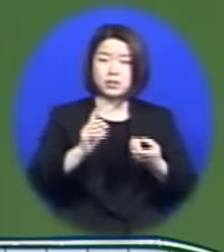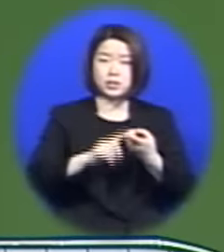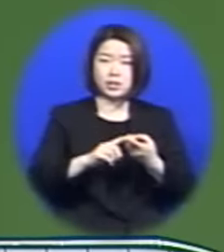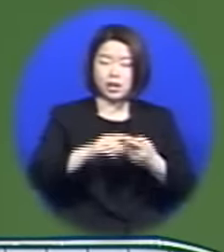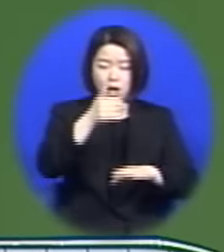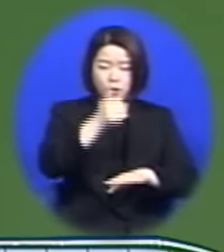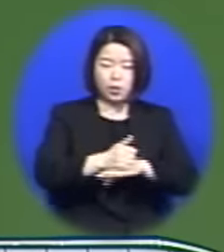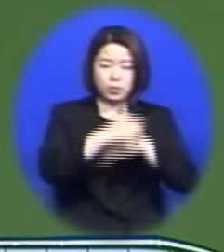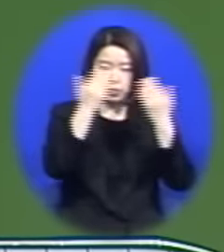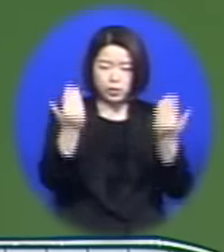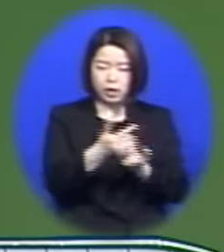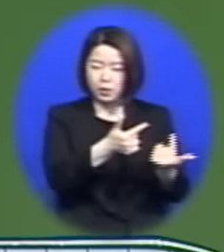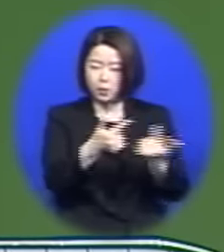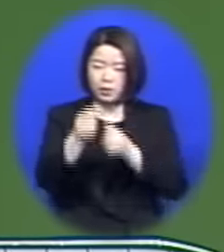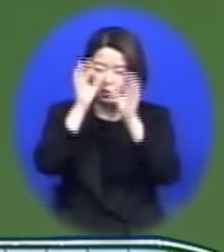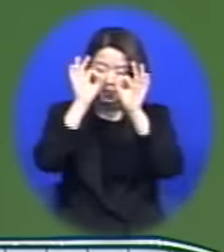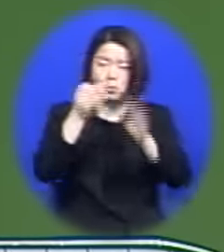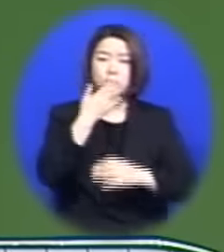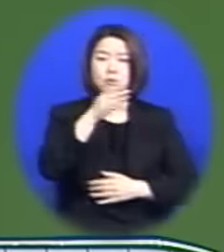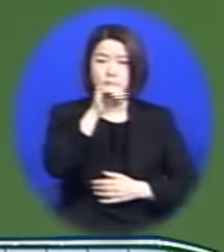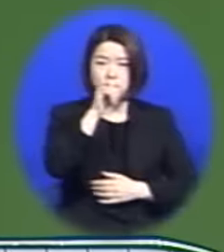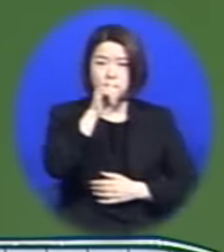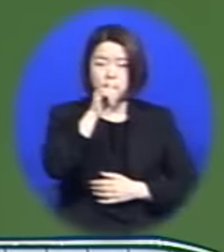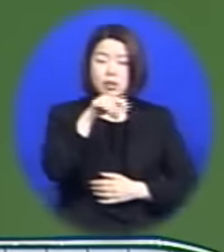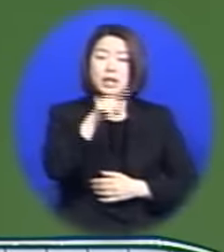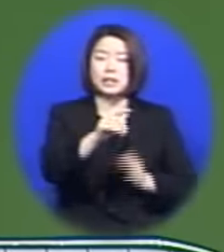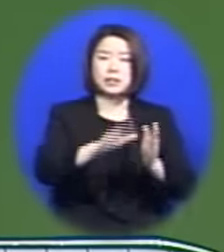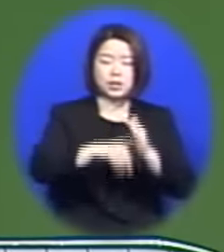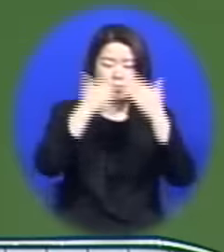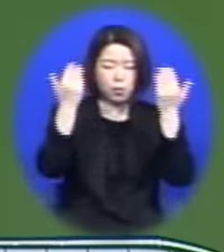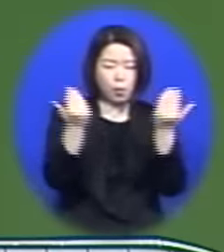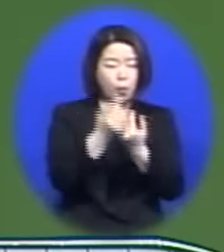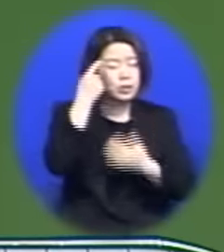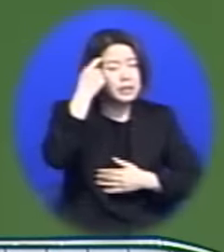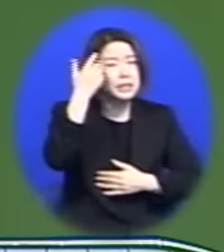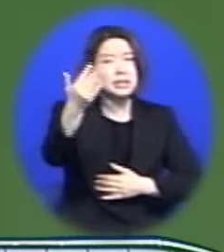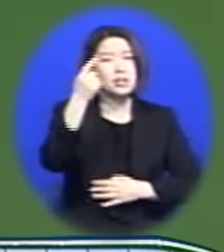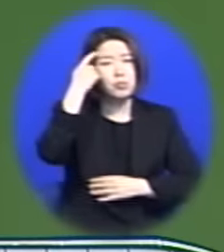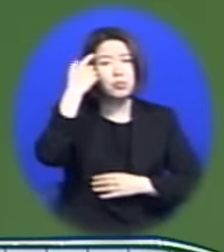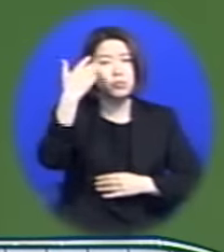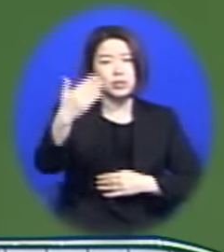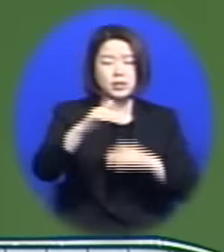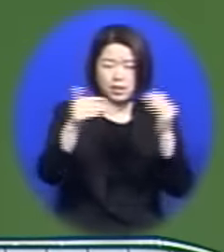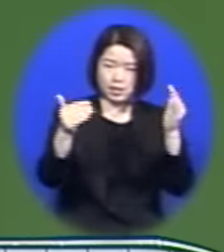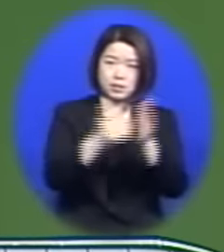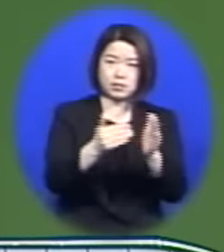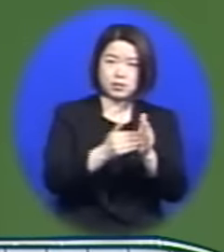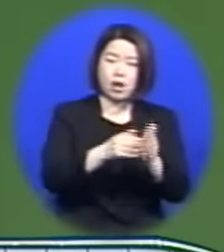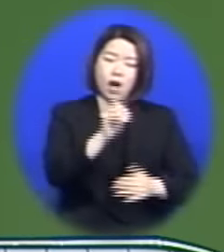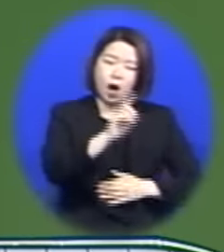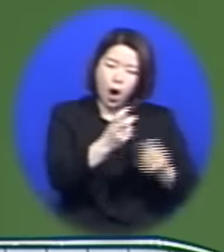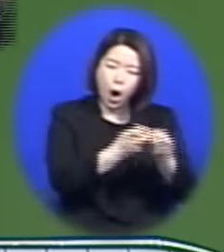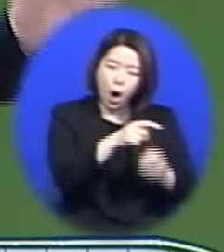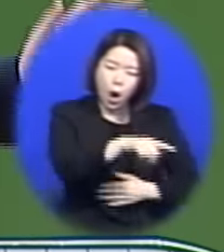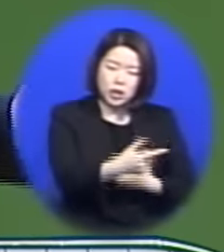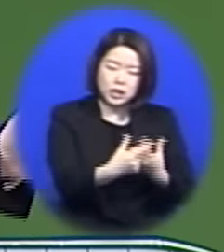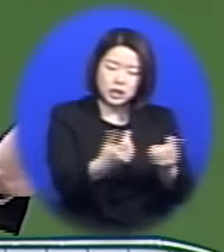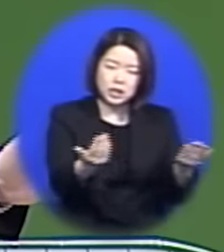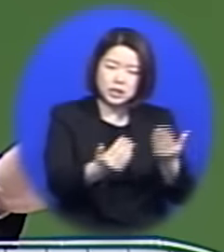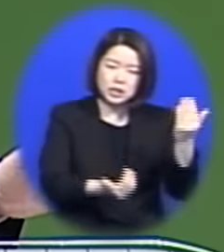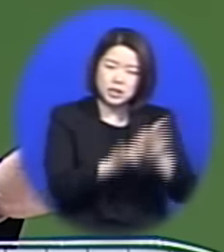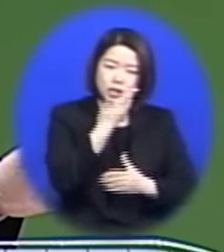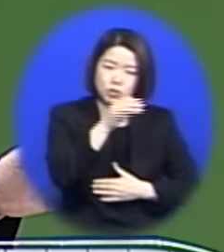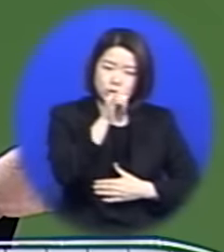다 보게 될 거예요 그때는 모든 질문이 끝납니다 하나님 어떻게 이런 일이 있을 수 있어요 더 이상 질문